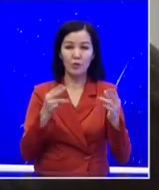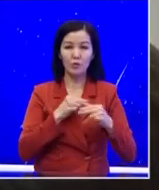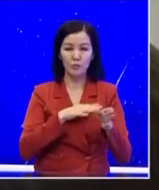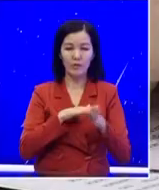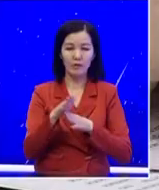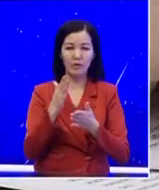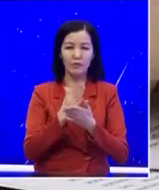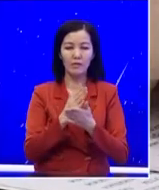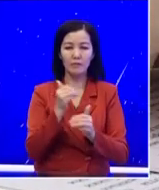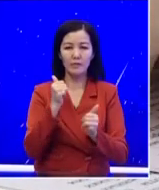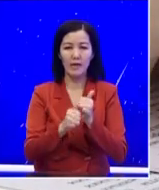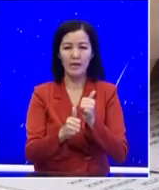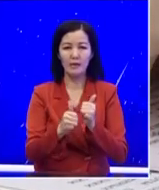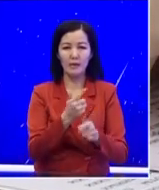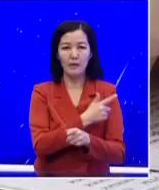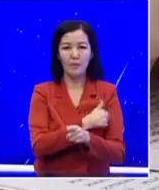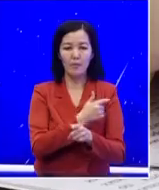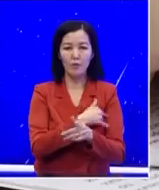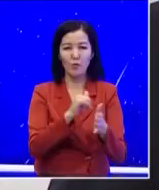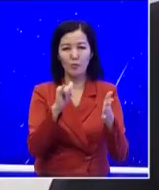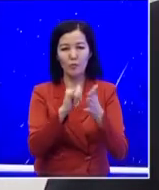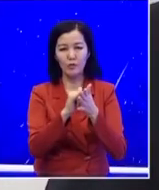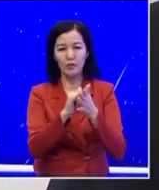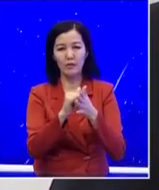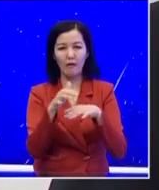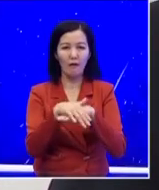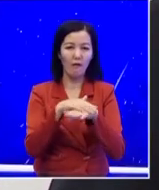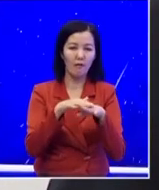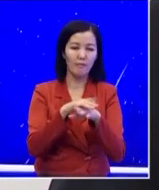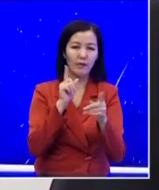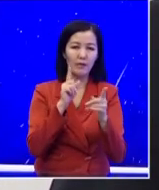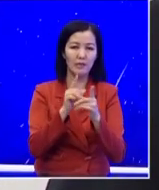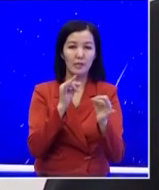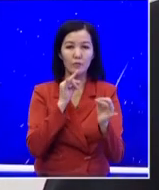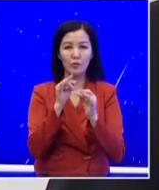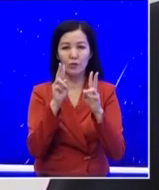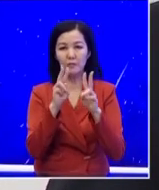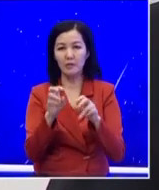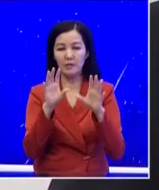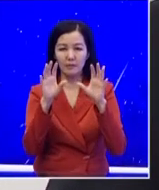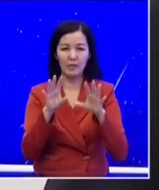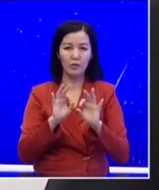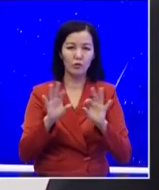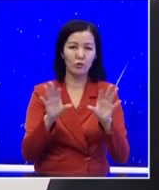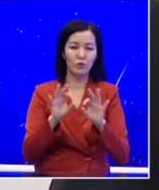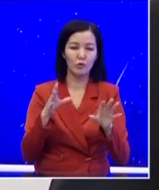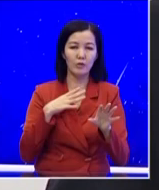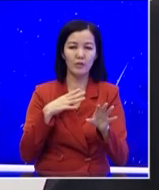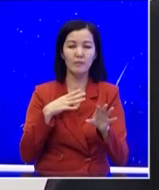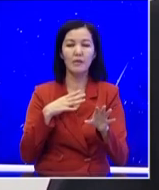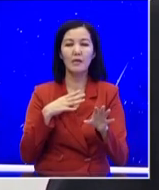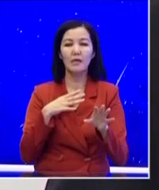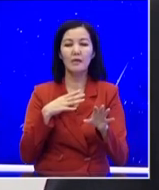жатырмыз. Әр посттармен барып, елмен сөйлесіп, осы заңды бәріне түсіндіріп, және